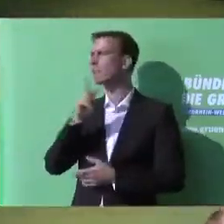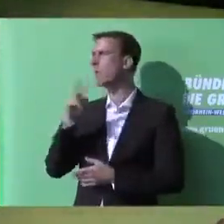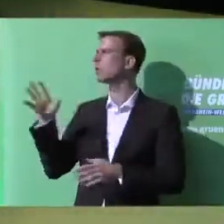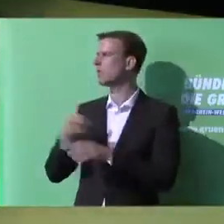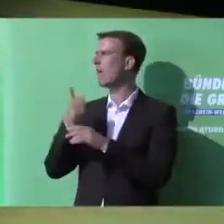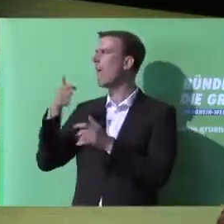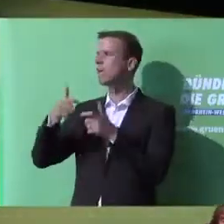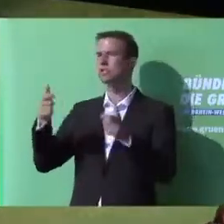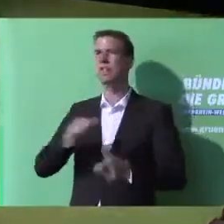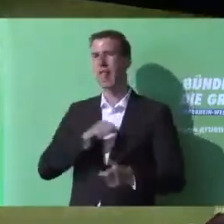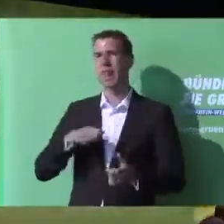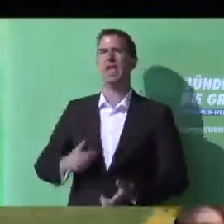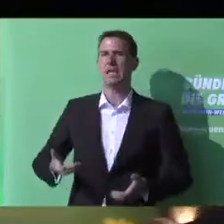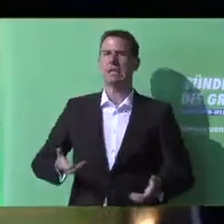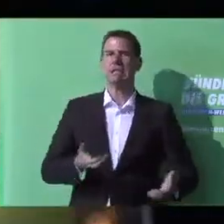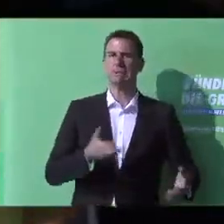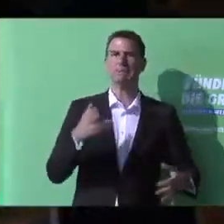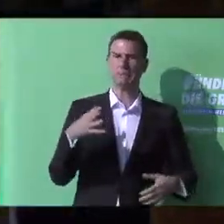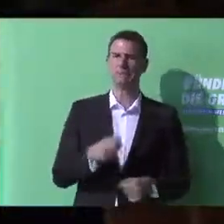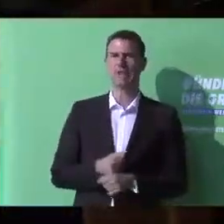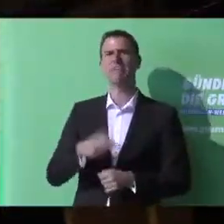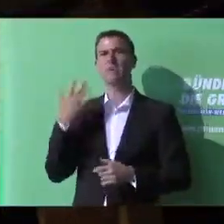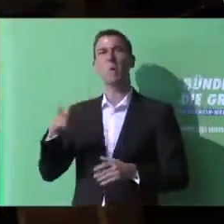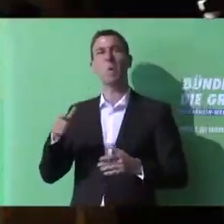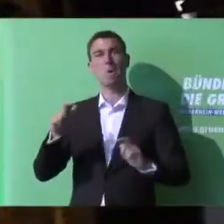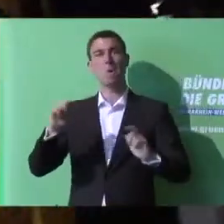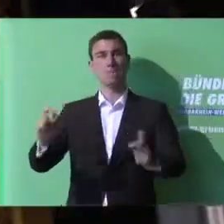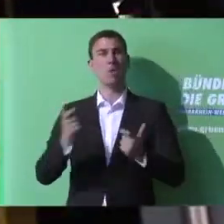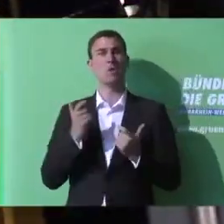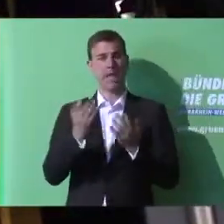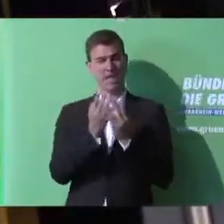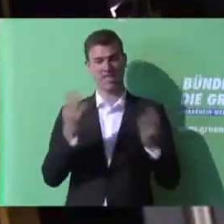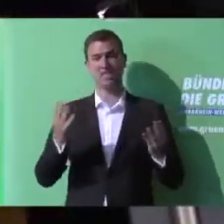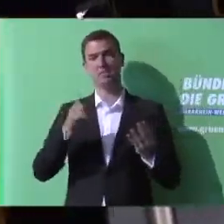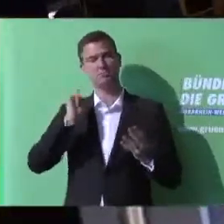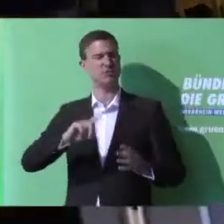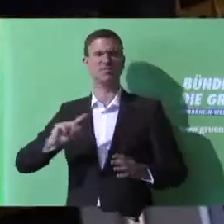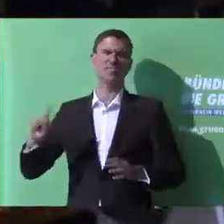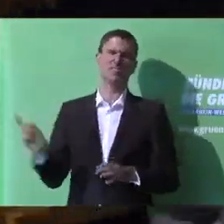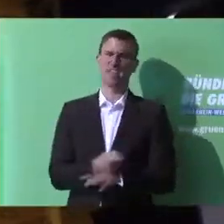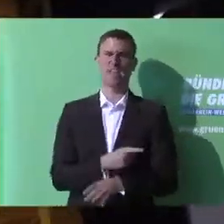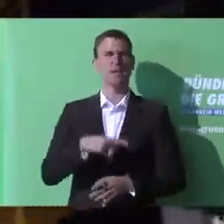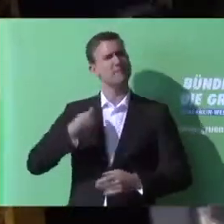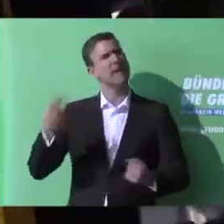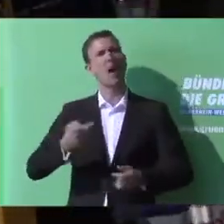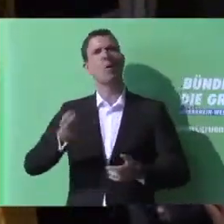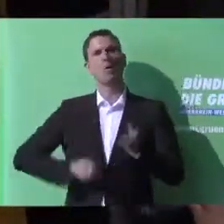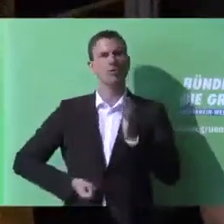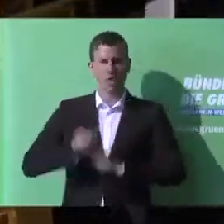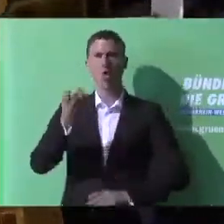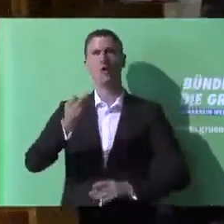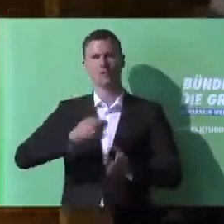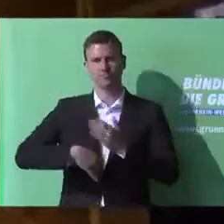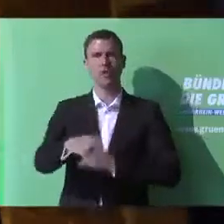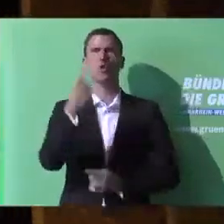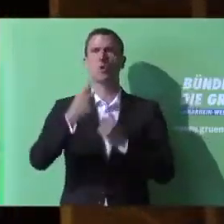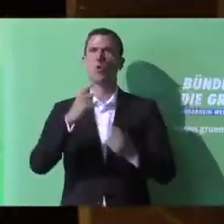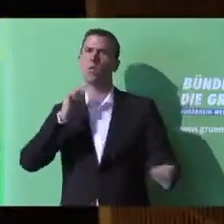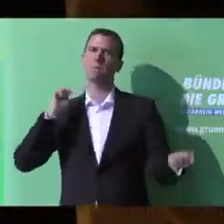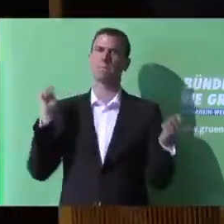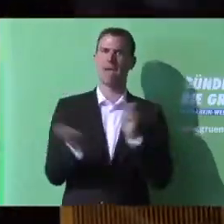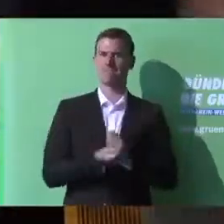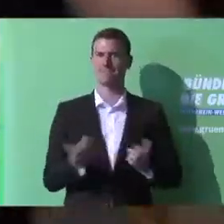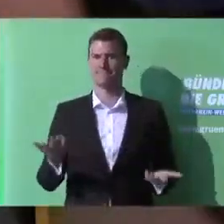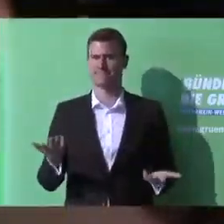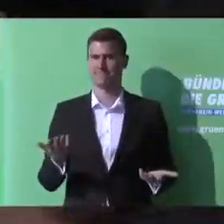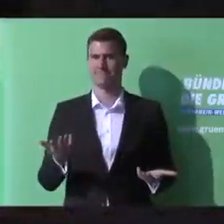Stein alleine, wunderbar. Also diese Blockade muss aus dem Weg, es muss der Weg frei sein für den grünen Wandel. Und ich möchte euch bitten,